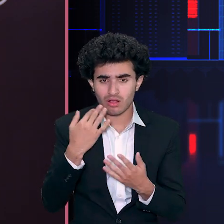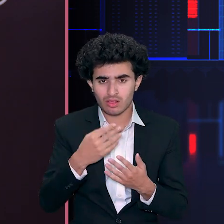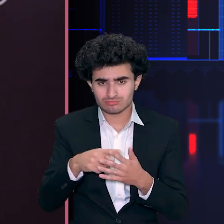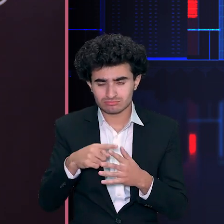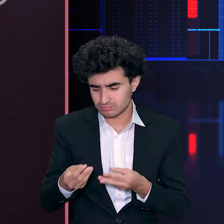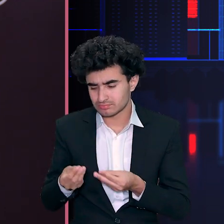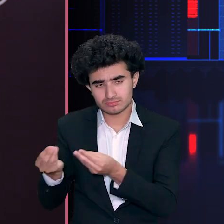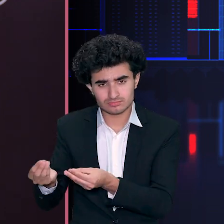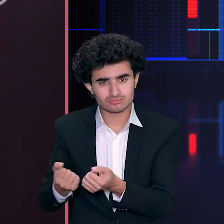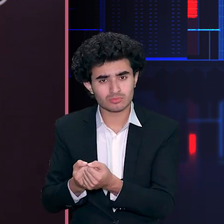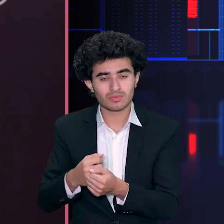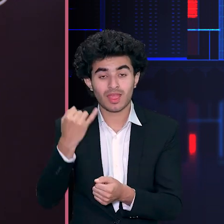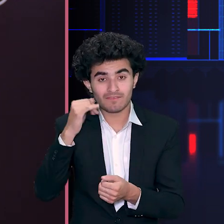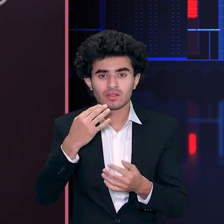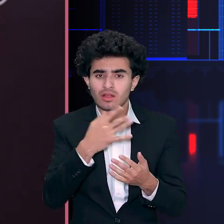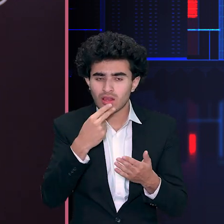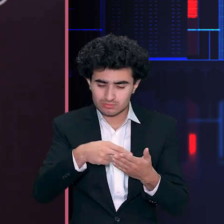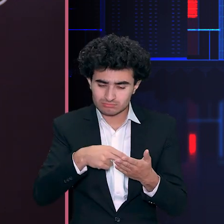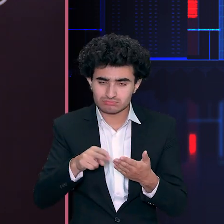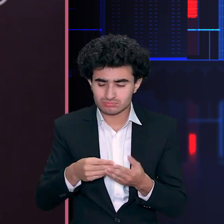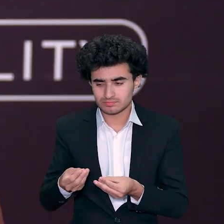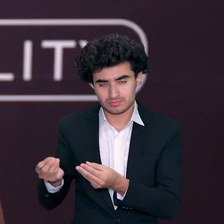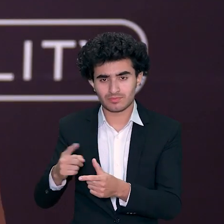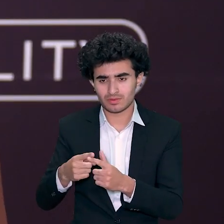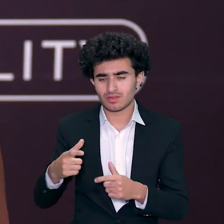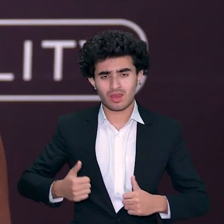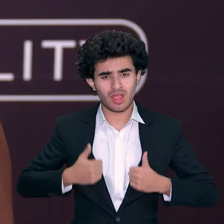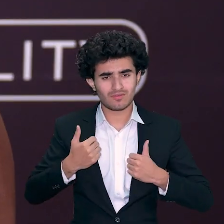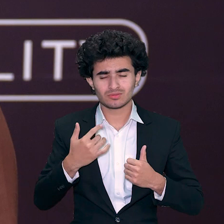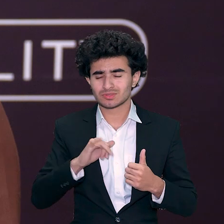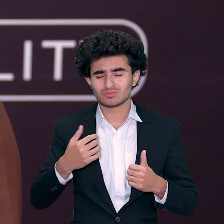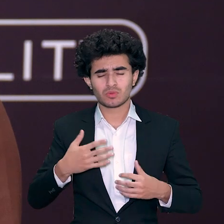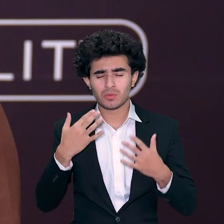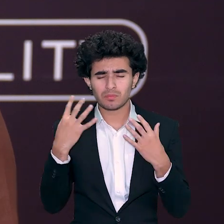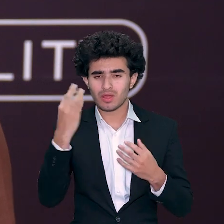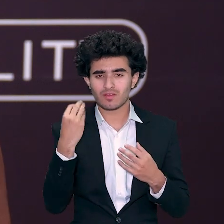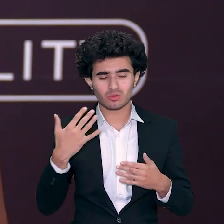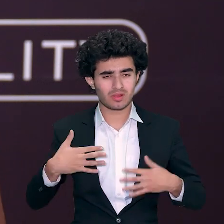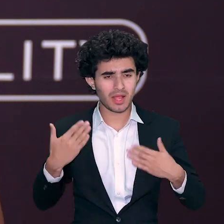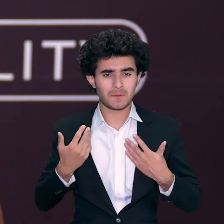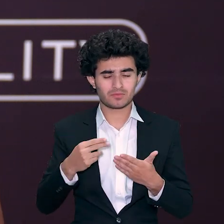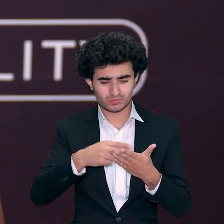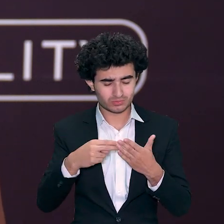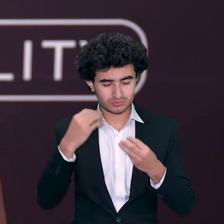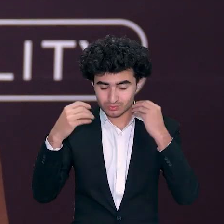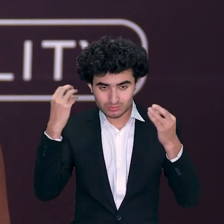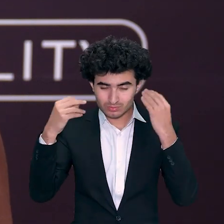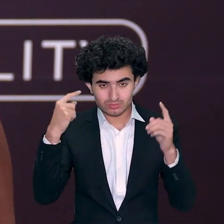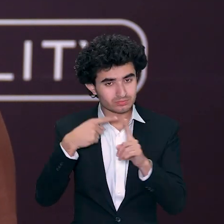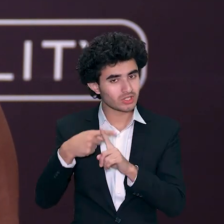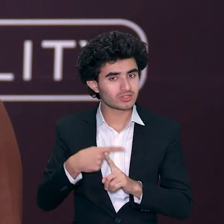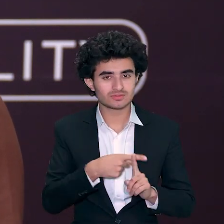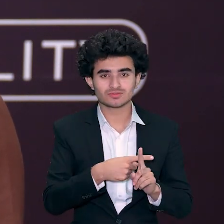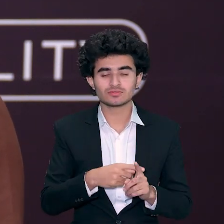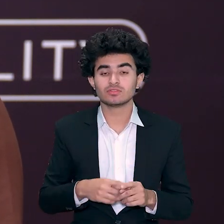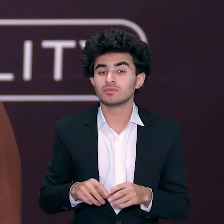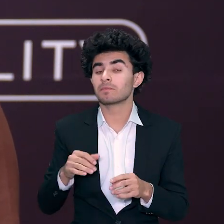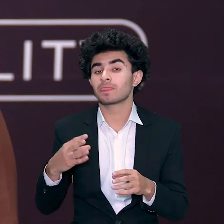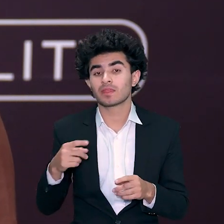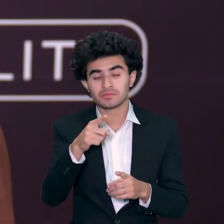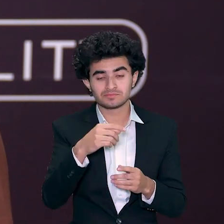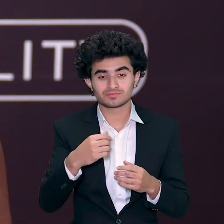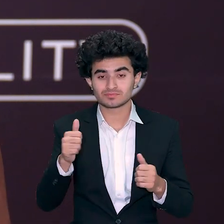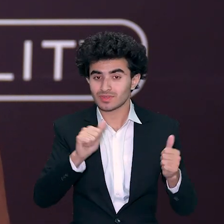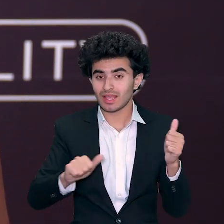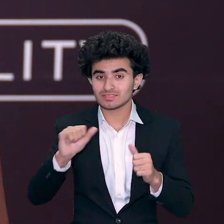آ جائے گی کہ وہ خوش رہیں گے ان چیزوں سے. اور سب سے خوبصورت سی بات یہ ہے کہ میں کہتا ہوں کہ دنیا میں